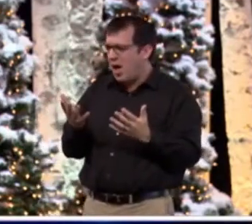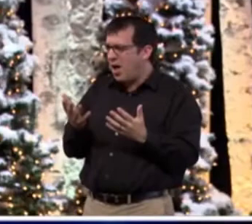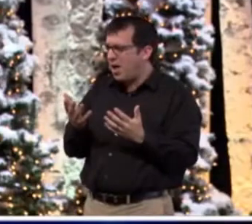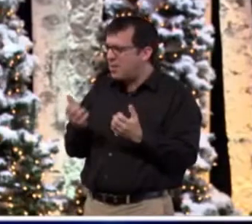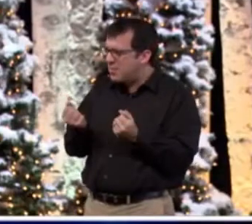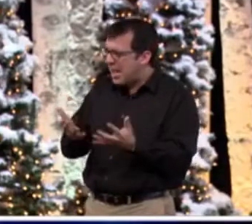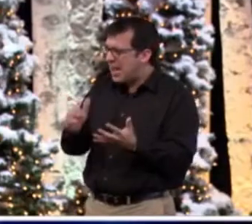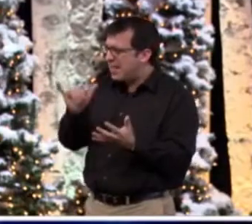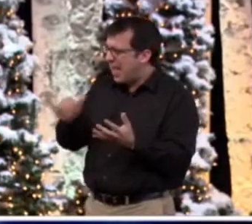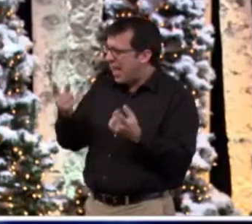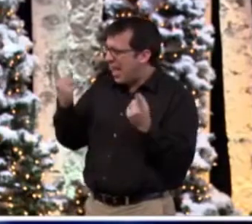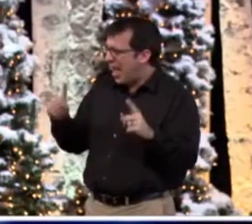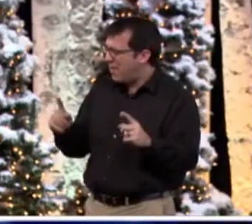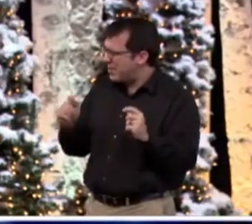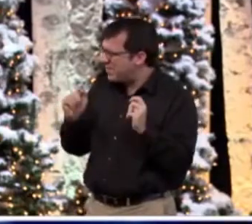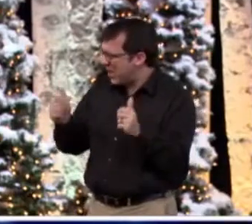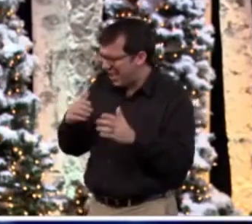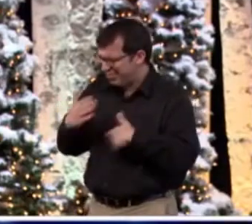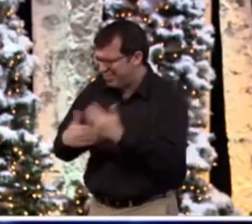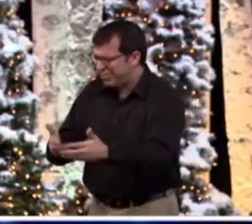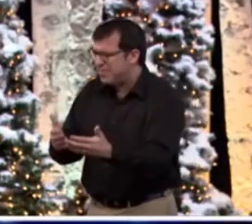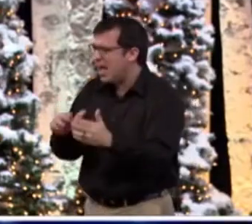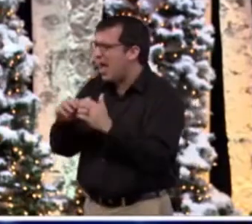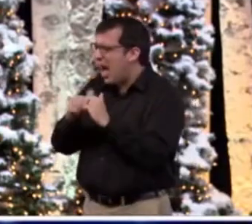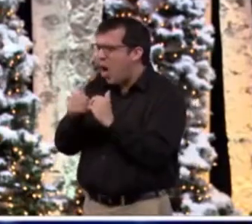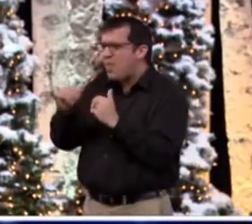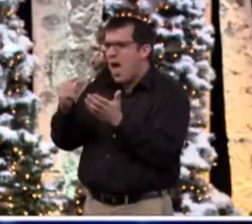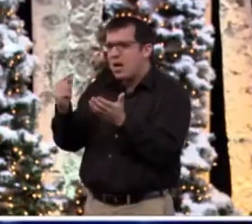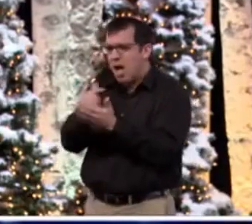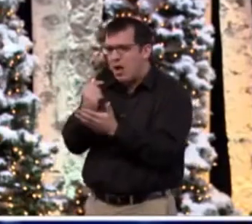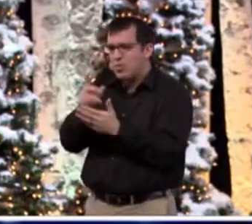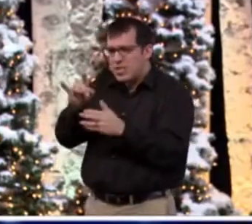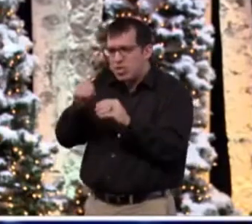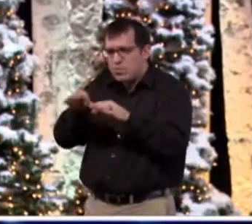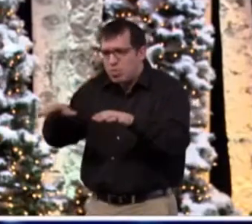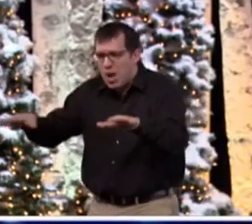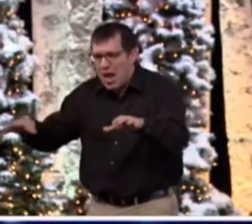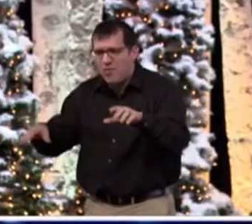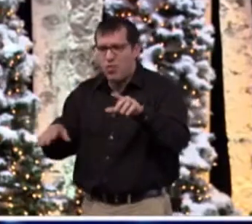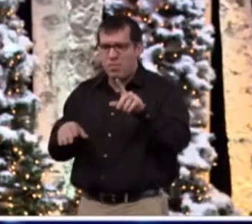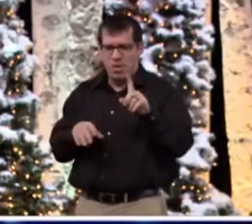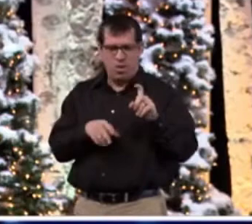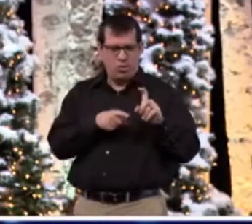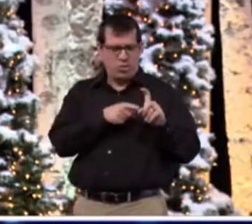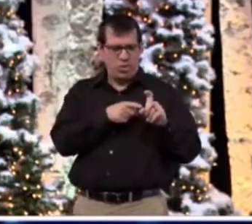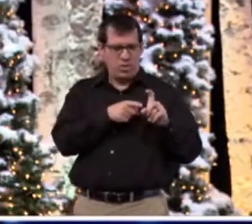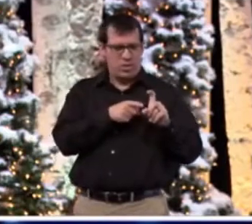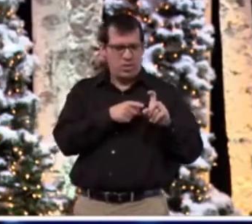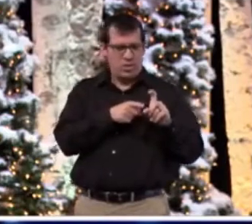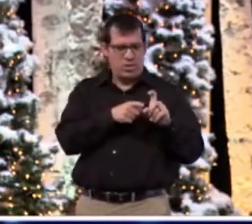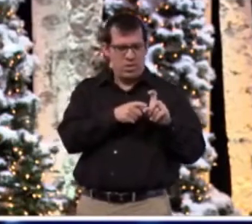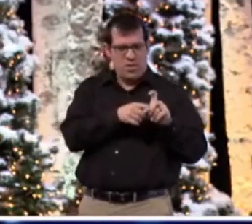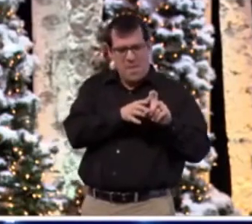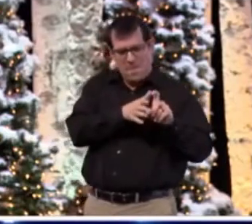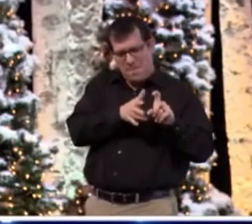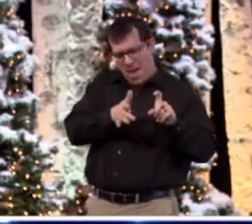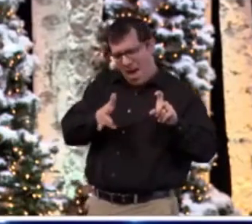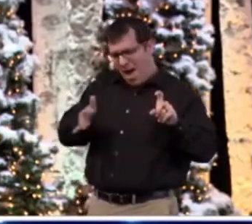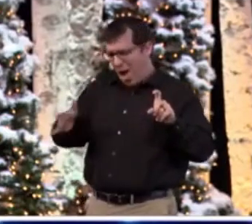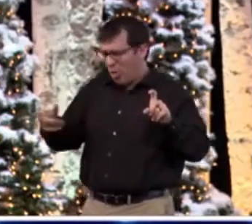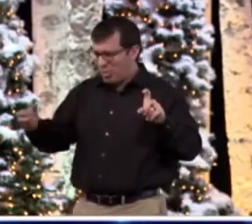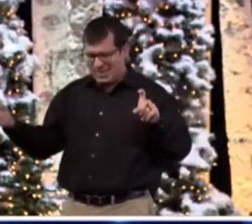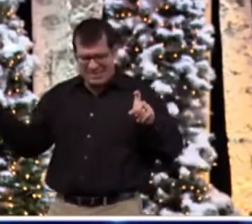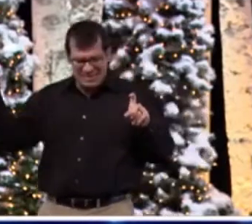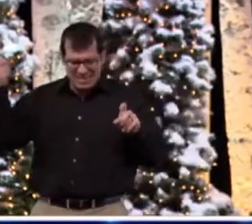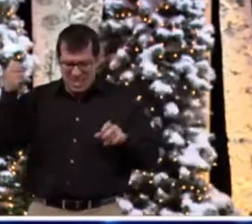थोरै मानिसहरूबाट सुसमाचार कसरी यति छिट्टै फैलिएर सन् 300 रोमी साम्राज्यको सबैभन्दा ठूलो